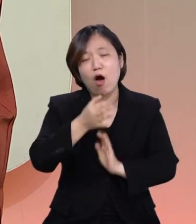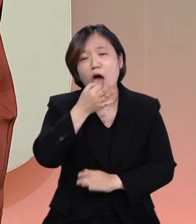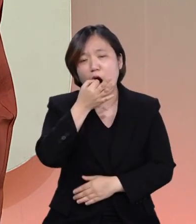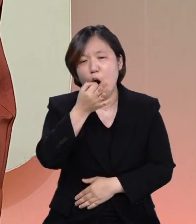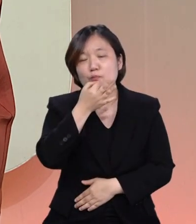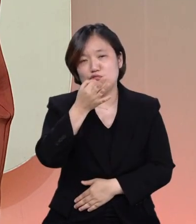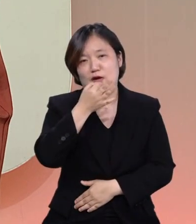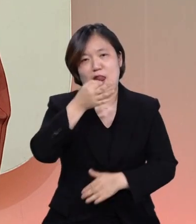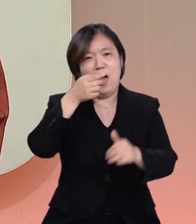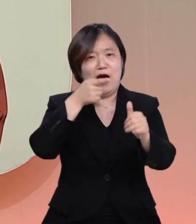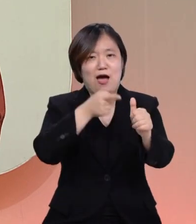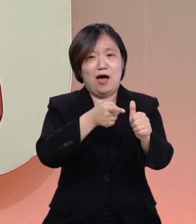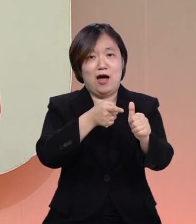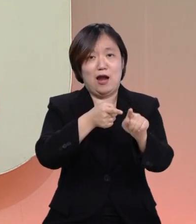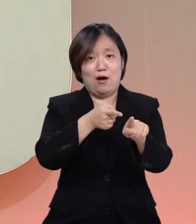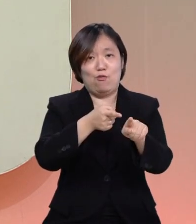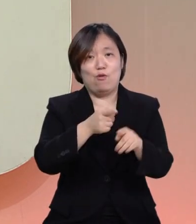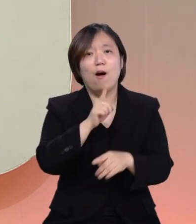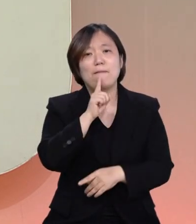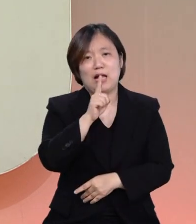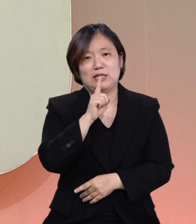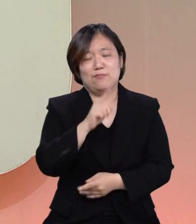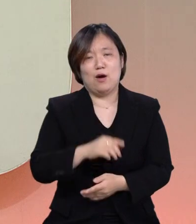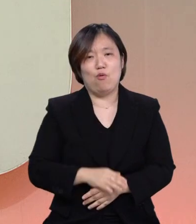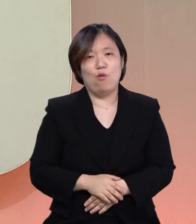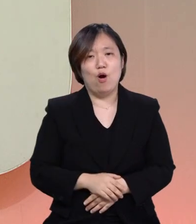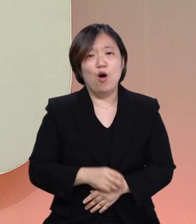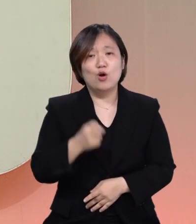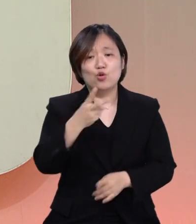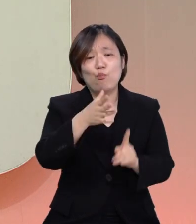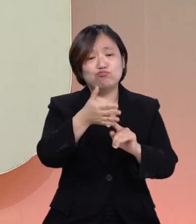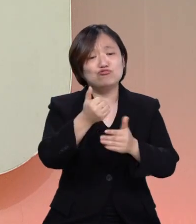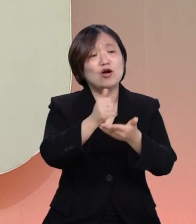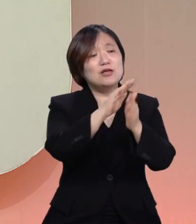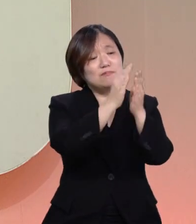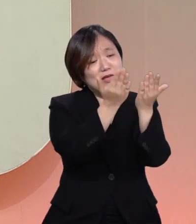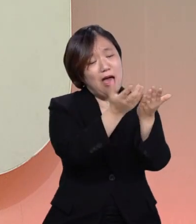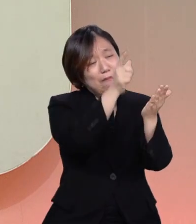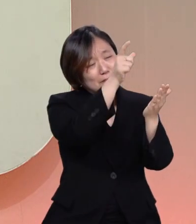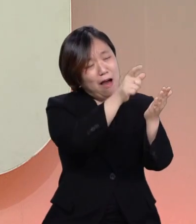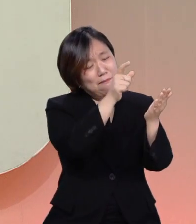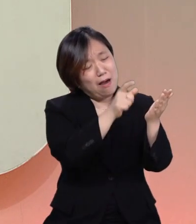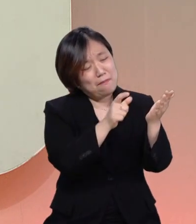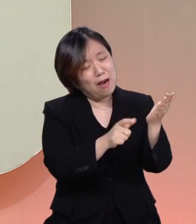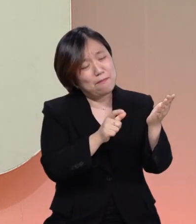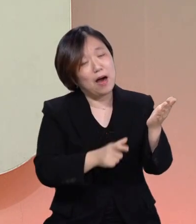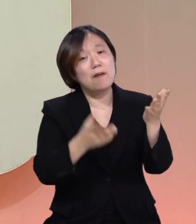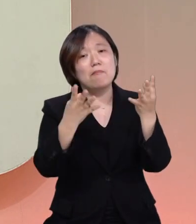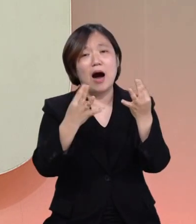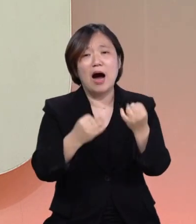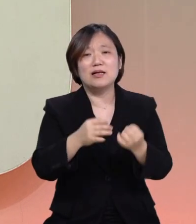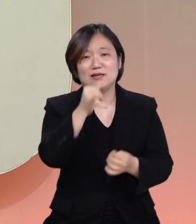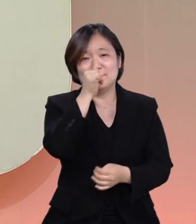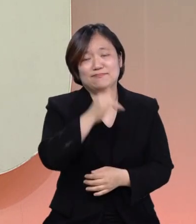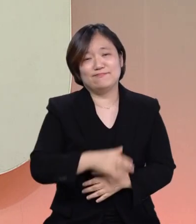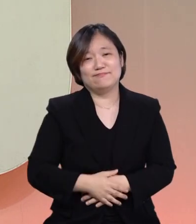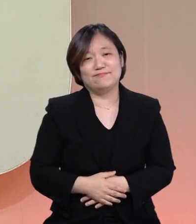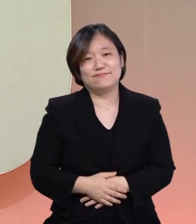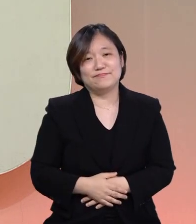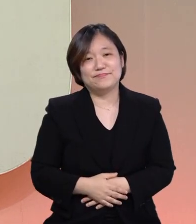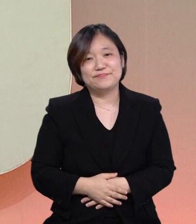간절하게 염불해라라고 수많은 대승경전에서 한결같이 한결같이 말씀을 하셨습니다